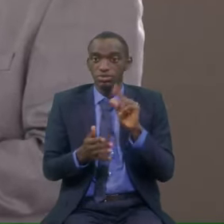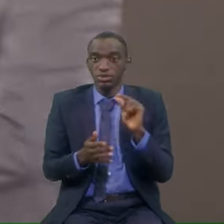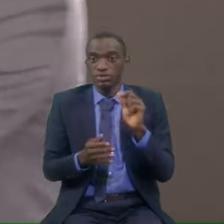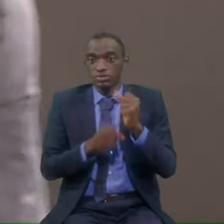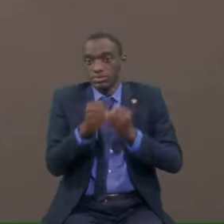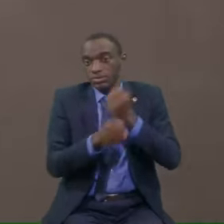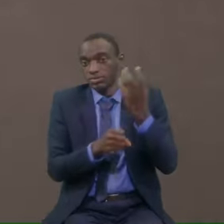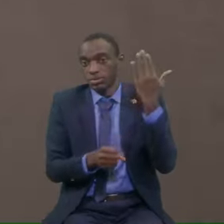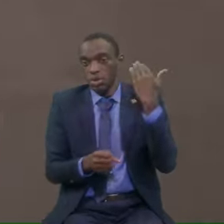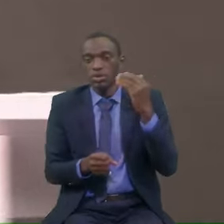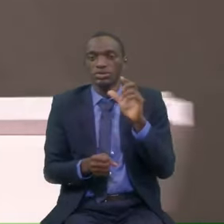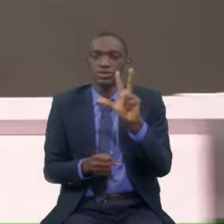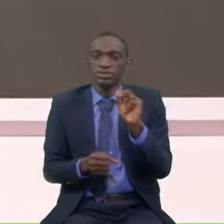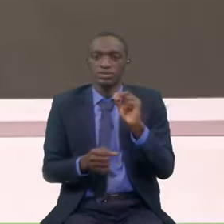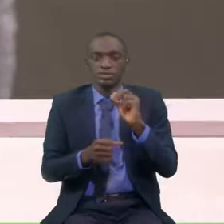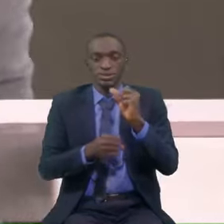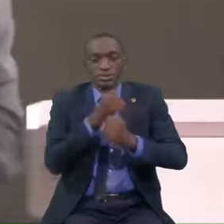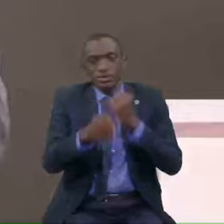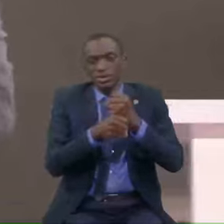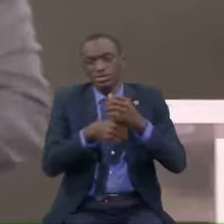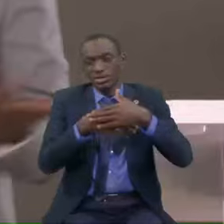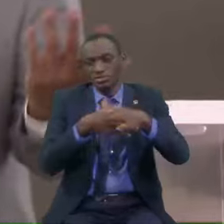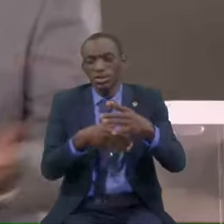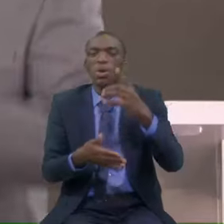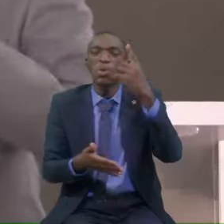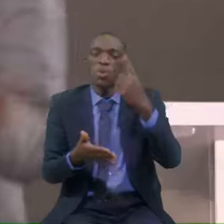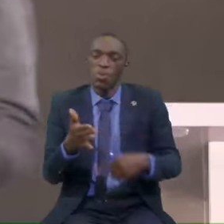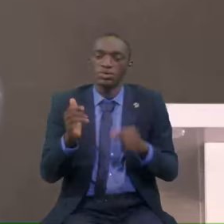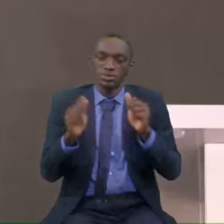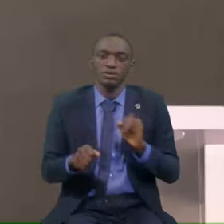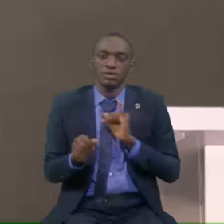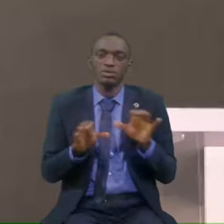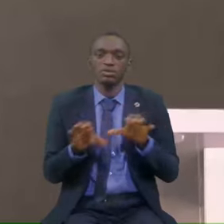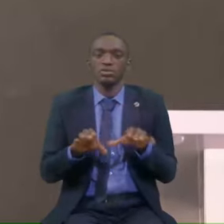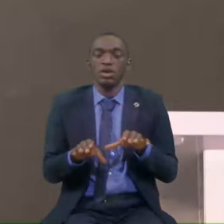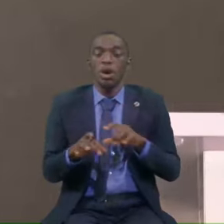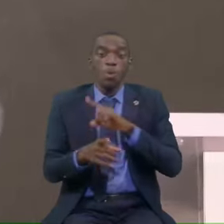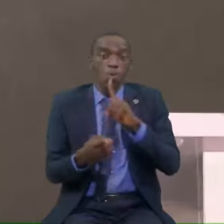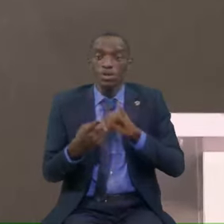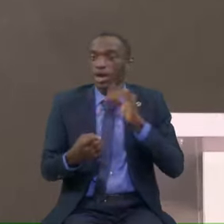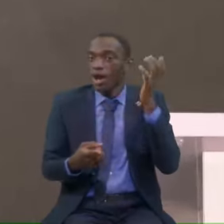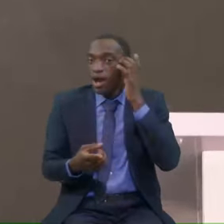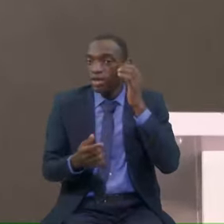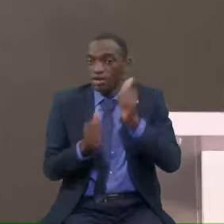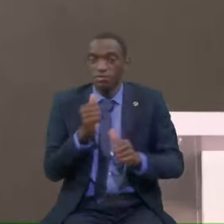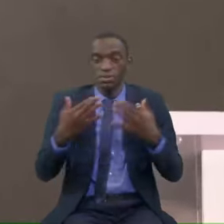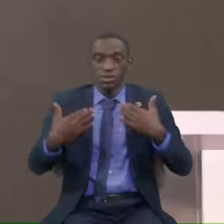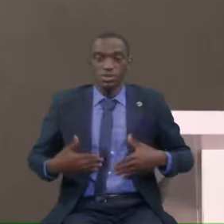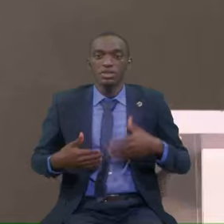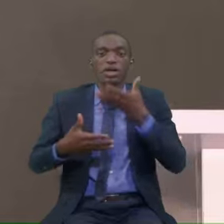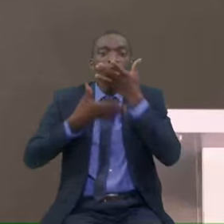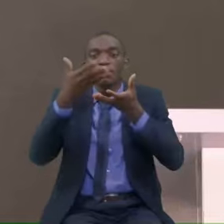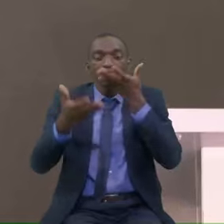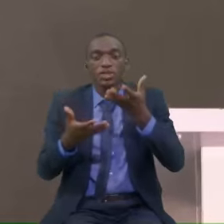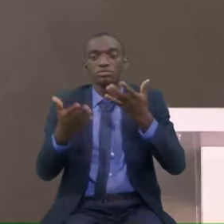passé maintenant. Qu'est-ce que je peux faire? Je pourrais faire ça. Quand tout le monde m'acclamait, quand tout le